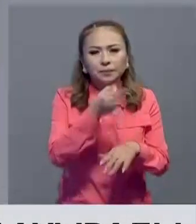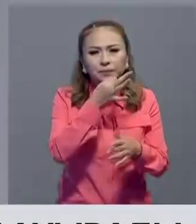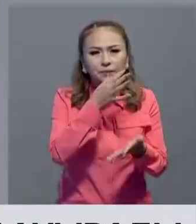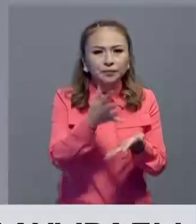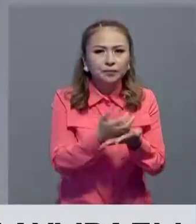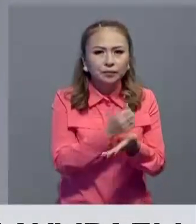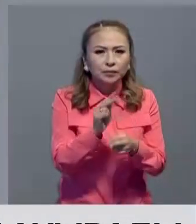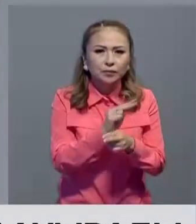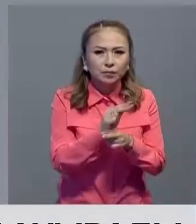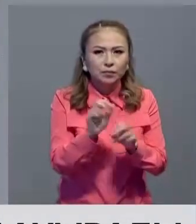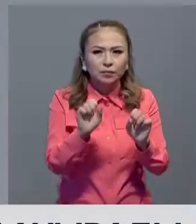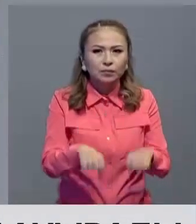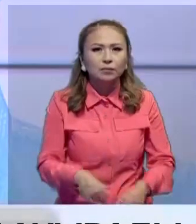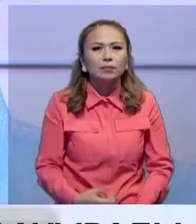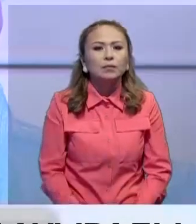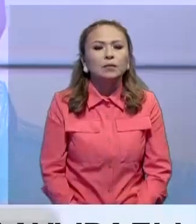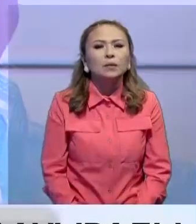анықтап емдеуге мүмкіндік бар.